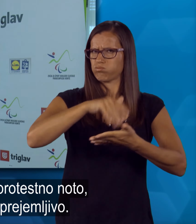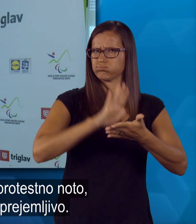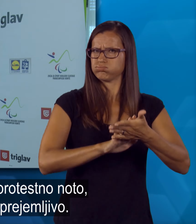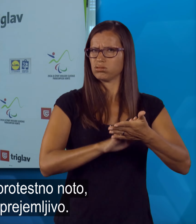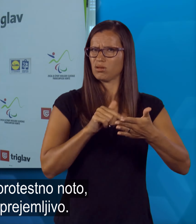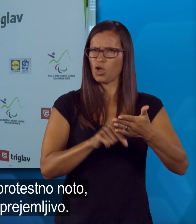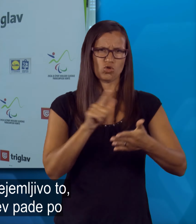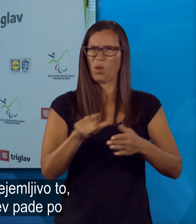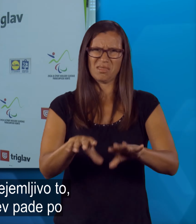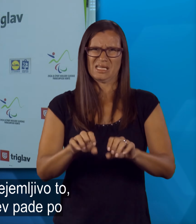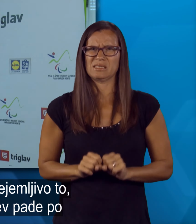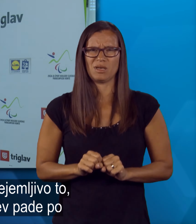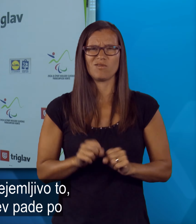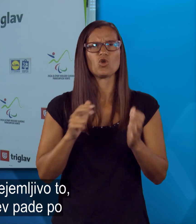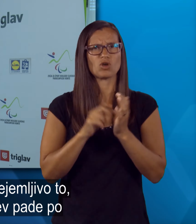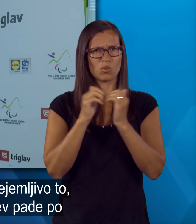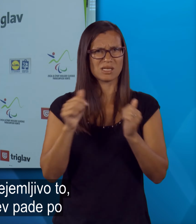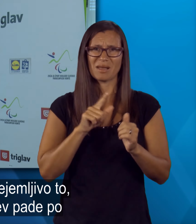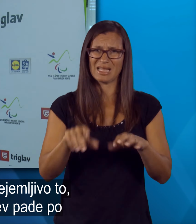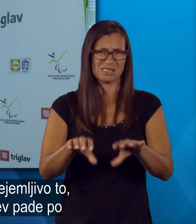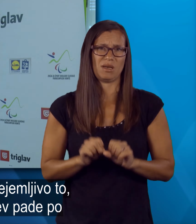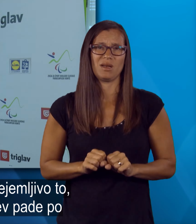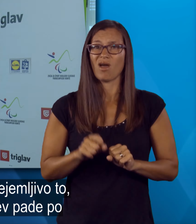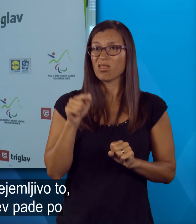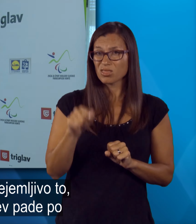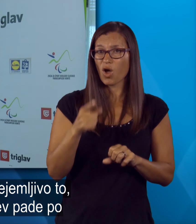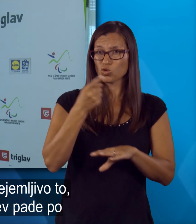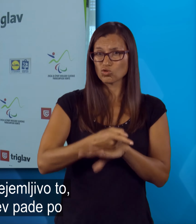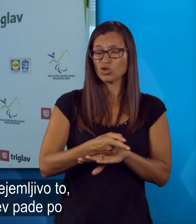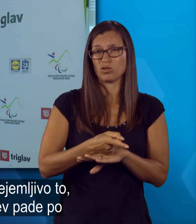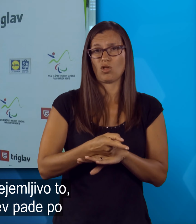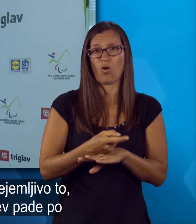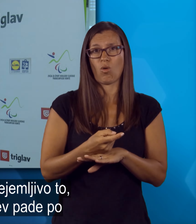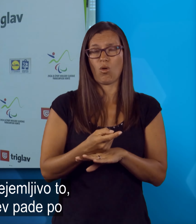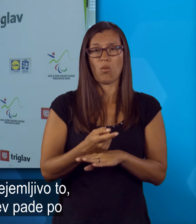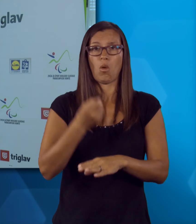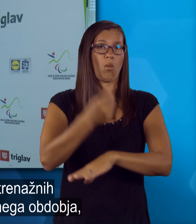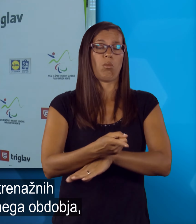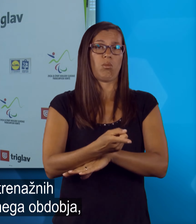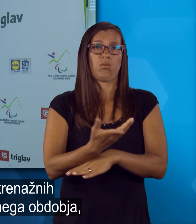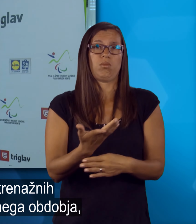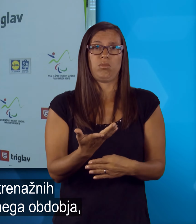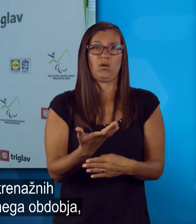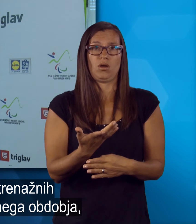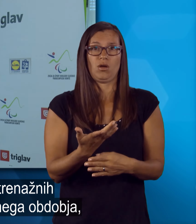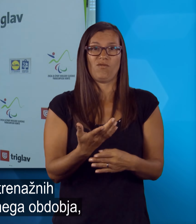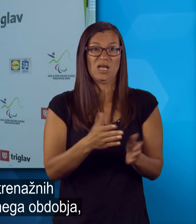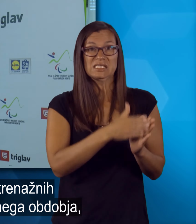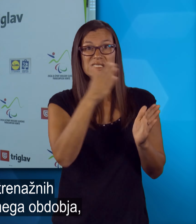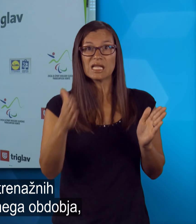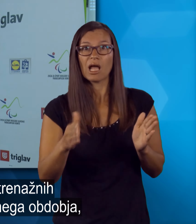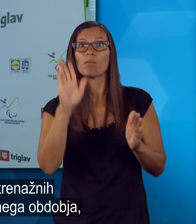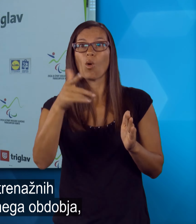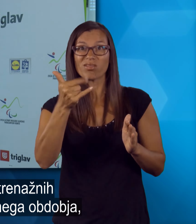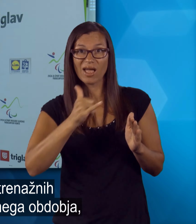to za nas nespremljivo. Predvsem je pa nespremljivo to, da tako odločitev pade na novemu ciklusu po dveh